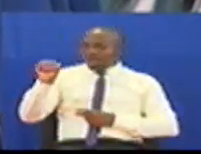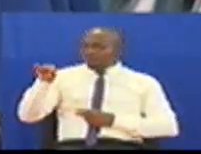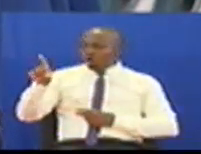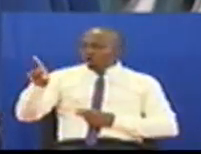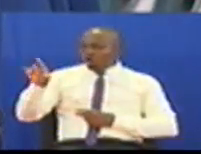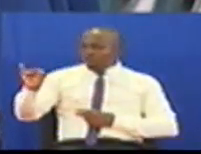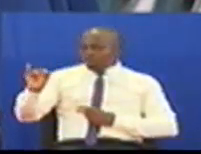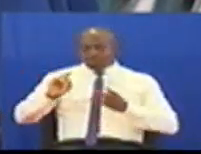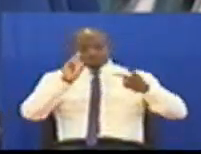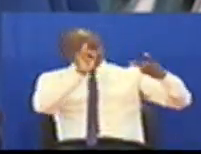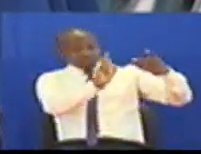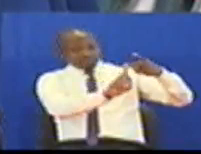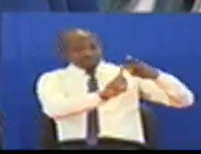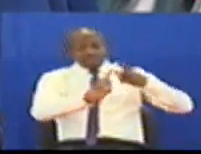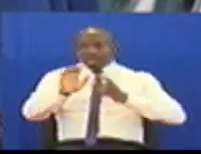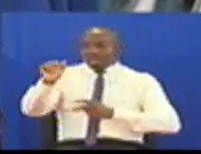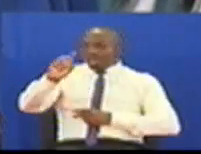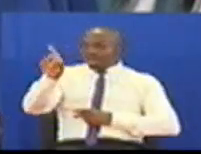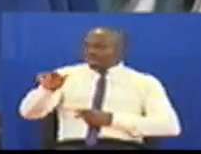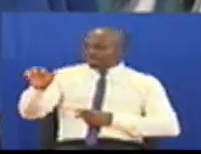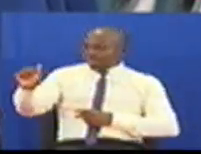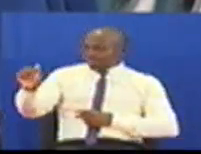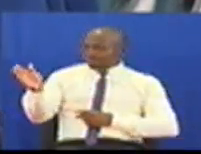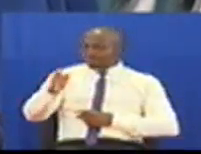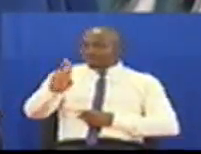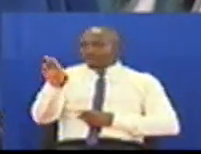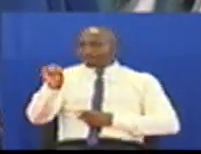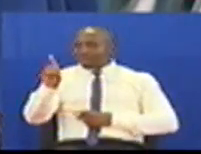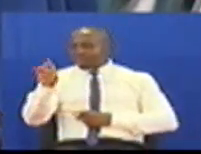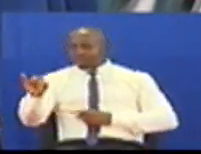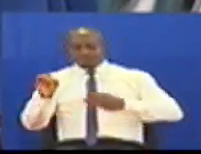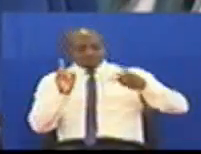na Mheshimiwa Aza Hilal Hamad, Mheshimiwa